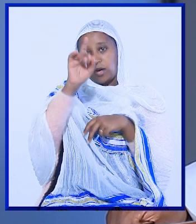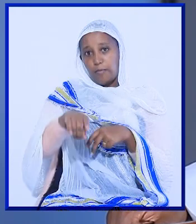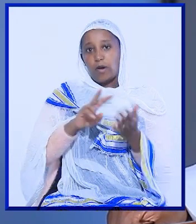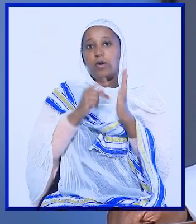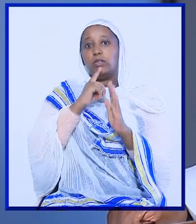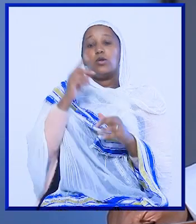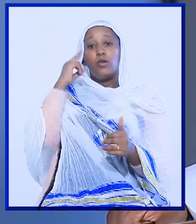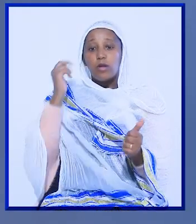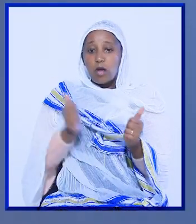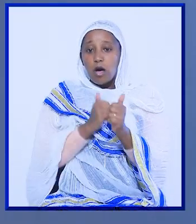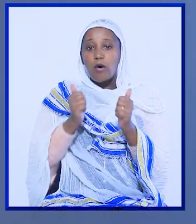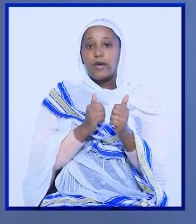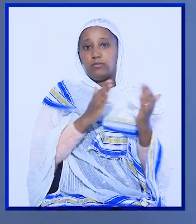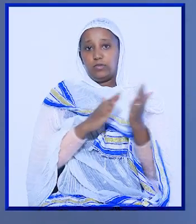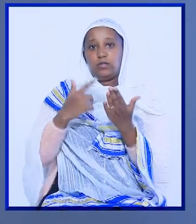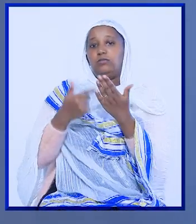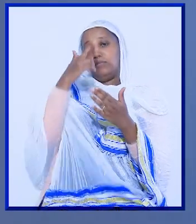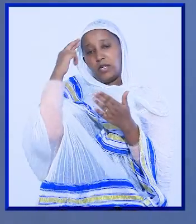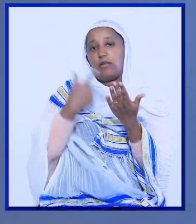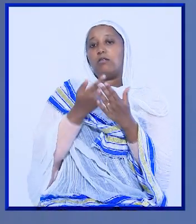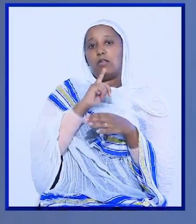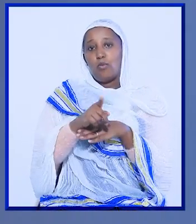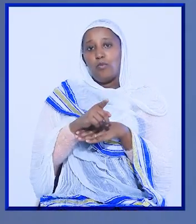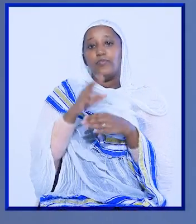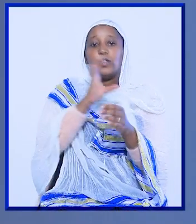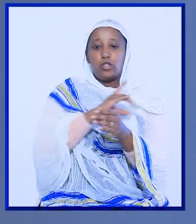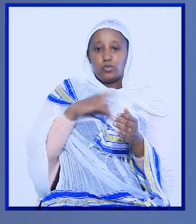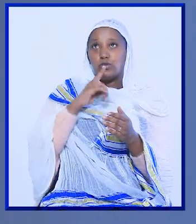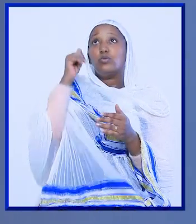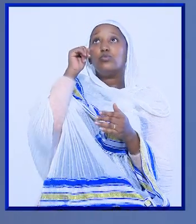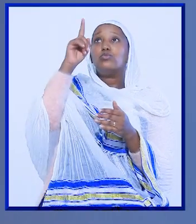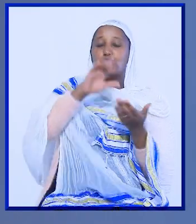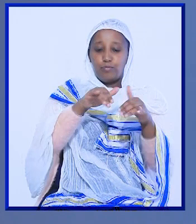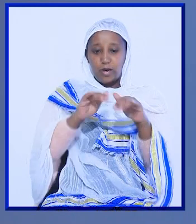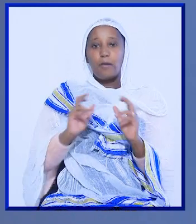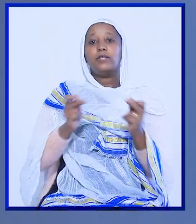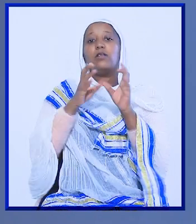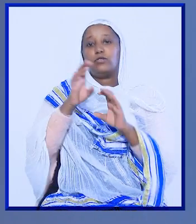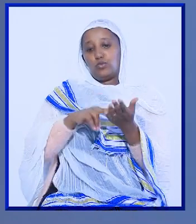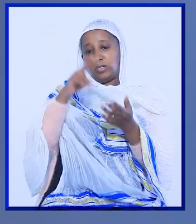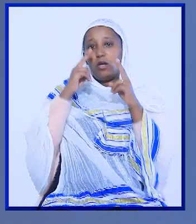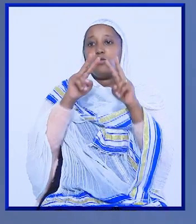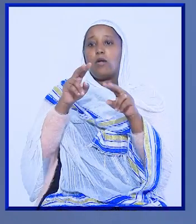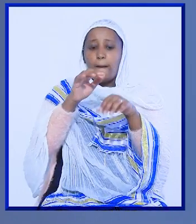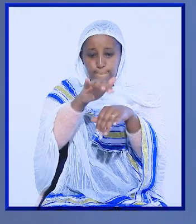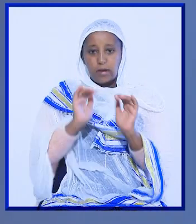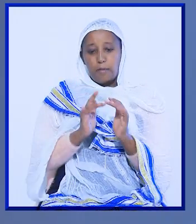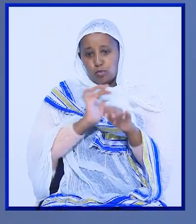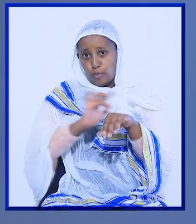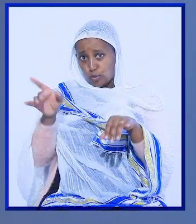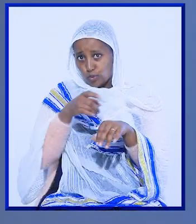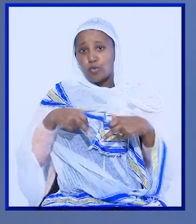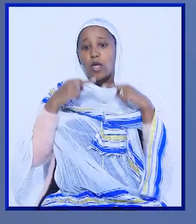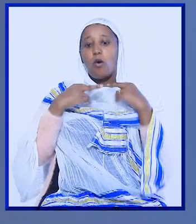ህይወት መሆን ይገባዋል ማለት ነው። የሐዋርያት ለመከራ መዘጋጀት ምክንያቱ ይህ ነው፣ ክርስቶስ ነው። እሱ ደግሞ መቃብርን ድል ነስቶ እንደተነሳ